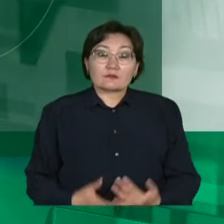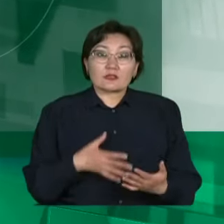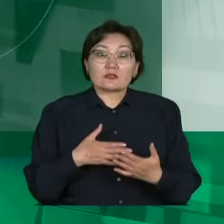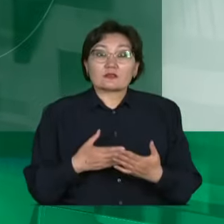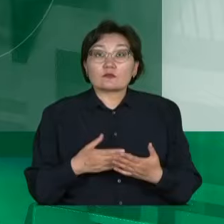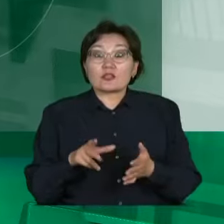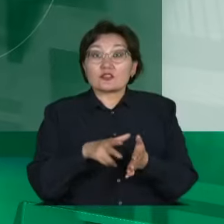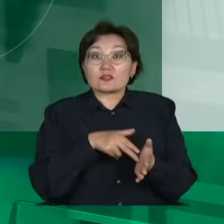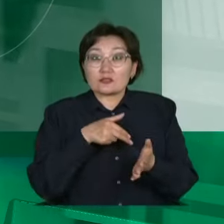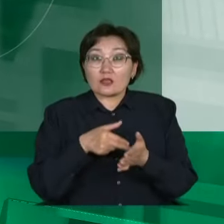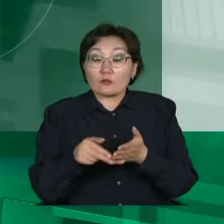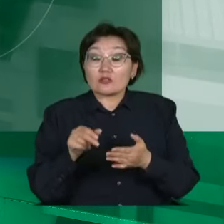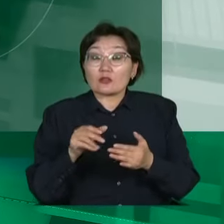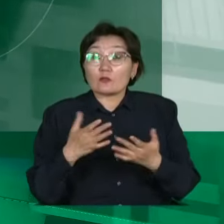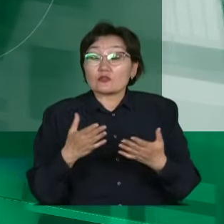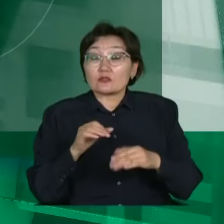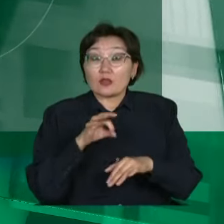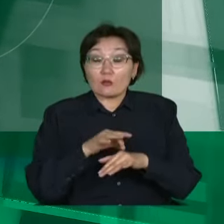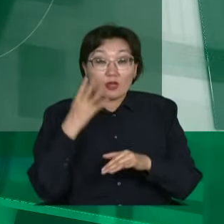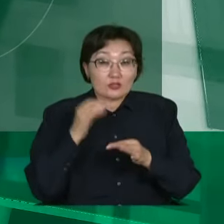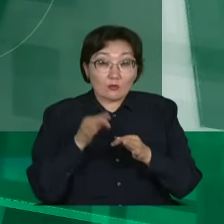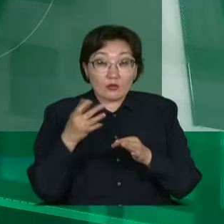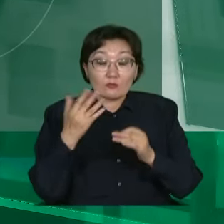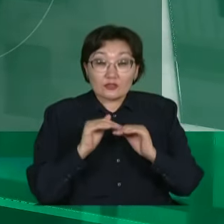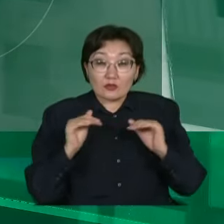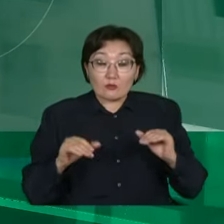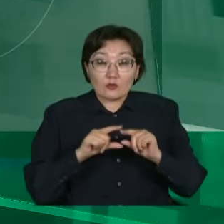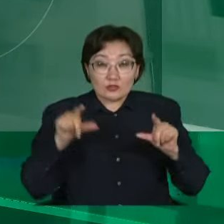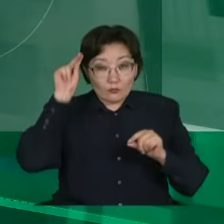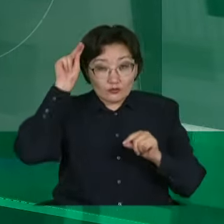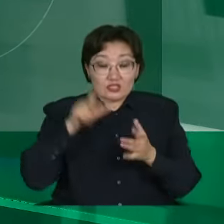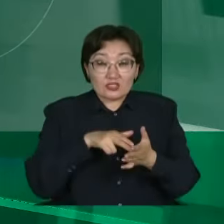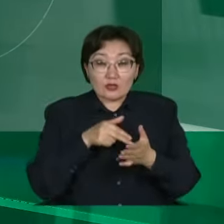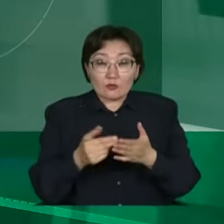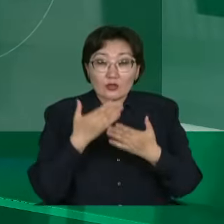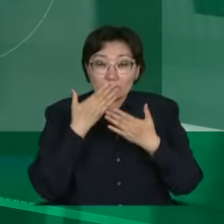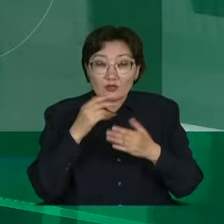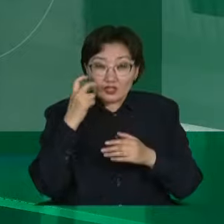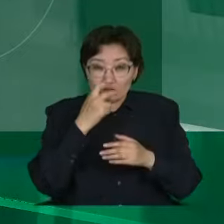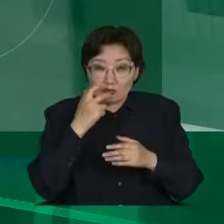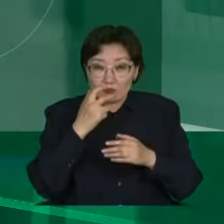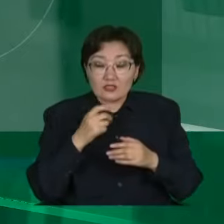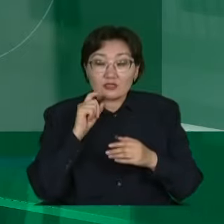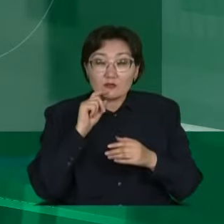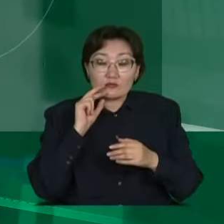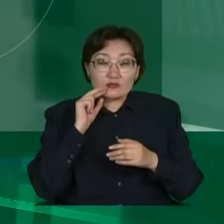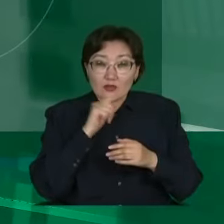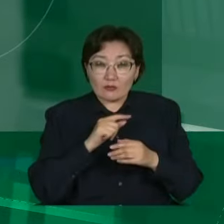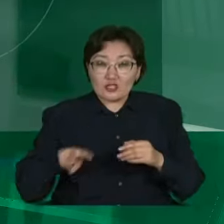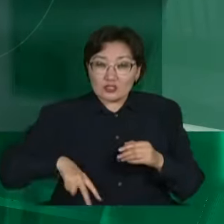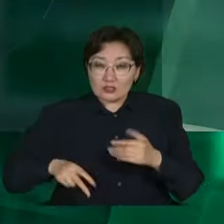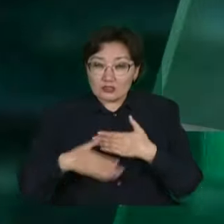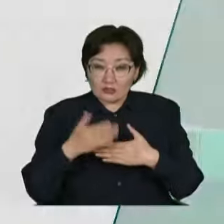Сырлатамын деп сырқаттандырып алды. Алматы облысында 5 бала мектептегі бояудың иісіне уланды. Директор жауапқа тартыла